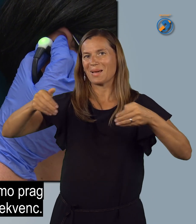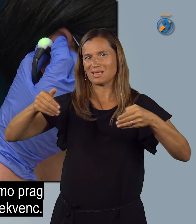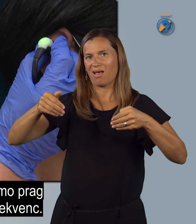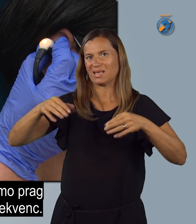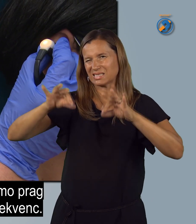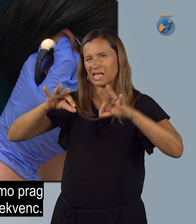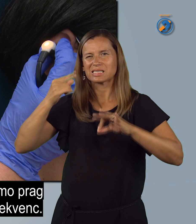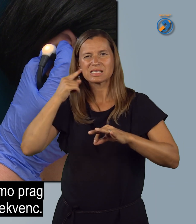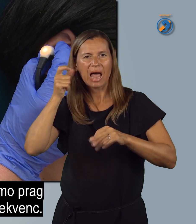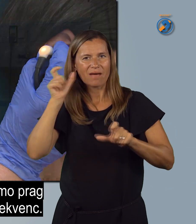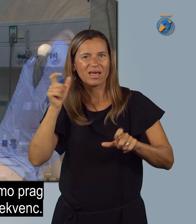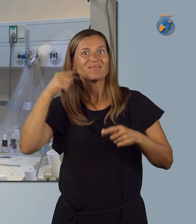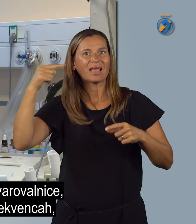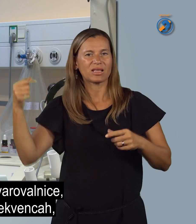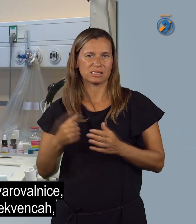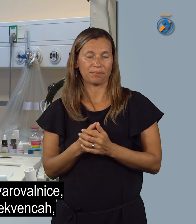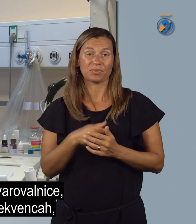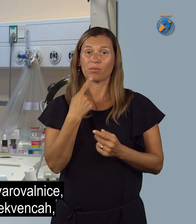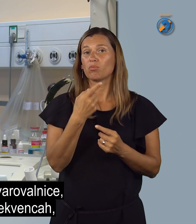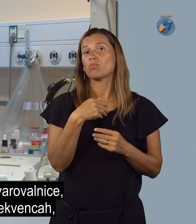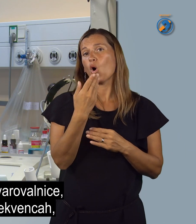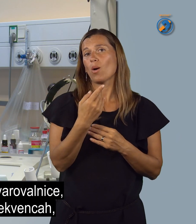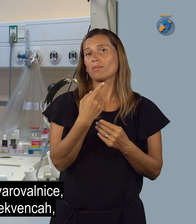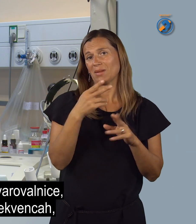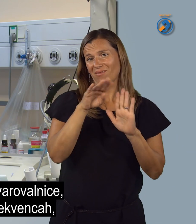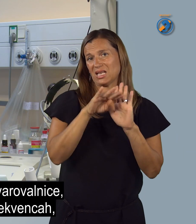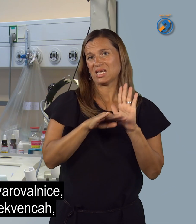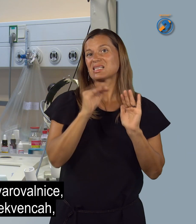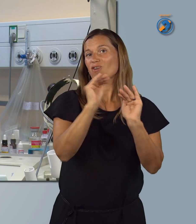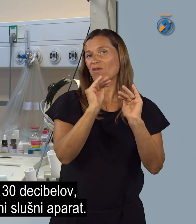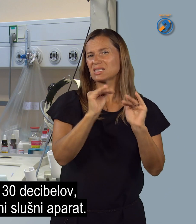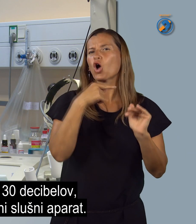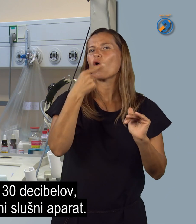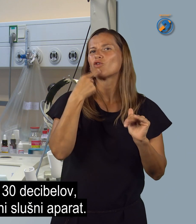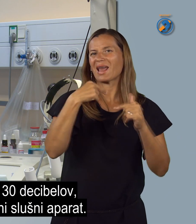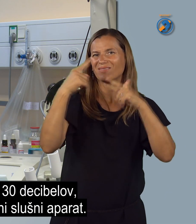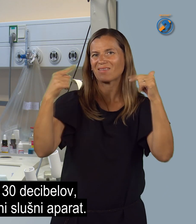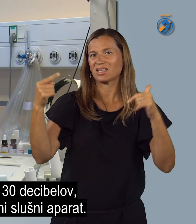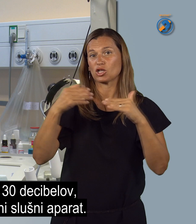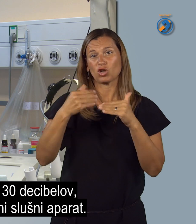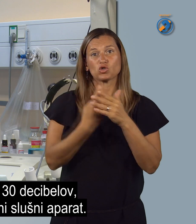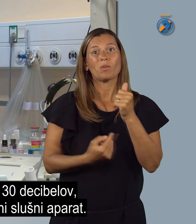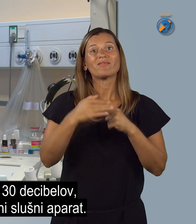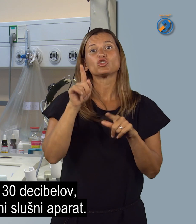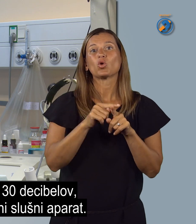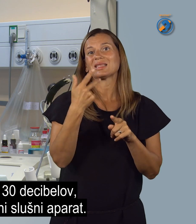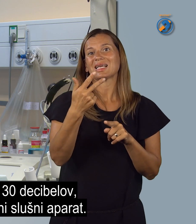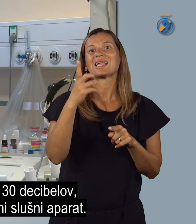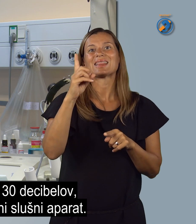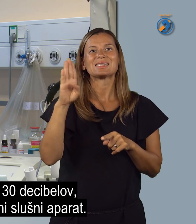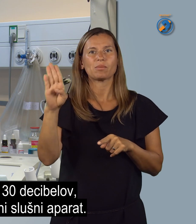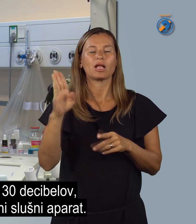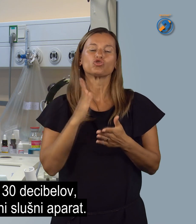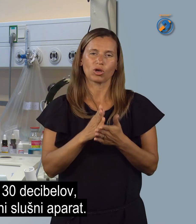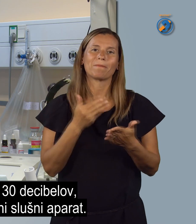zaznave frekvenco. Po pravilih zavarovalnice v govornih frekvencah, če je izguba nad 30 decibelov,